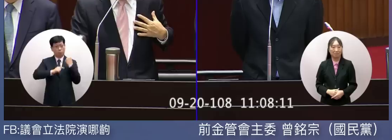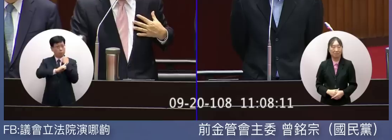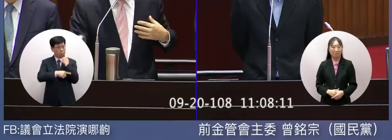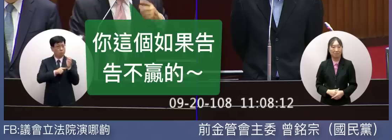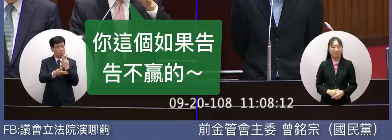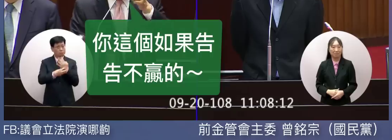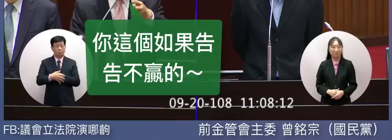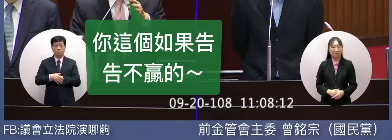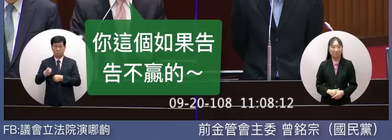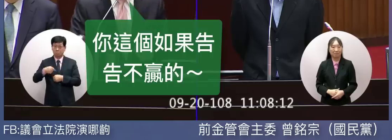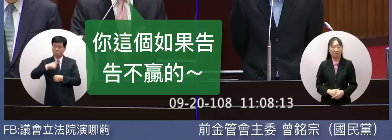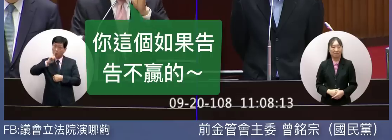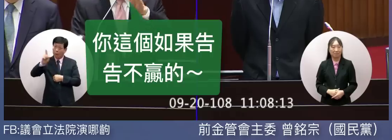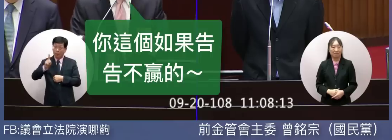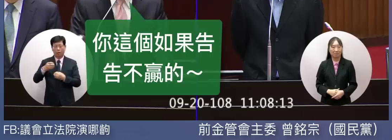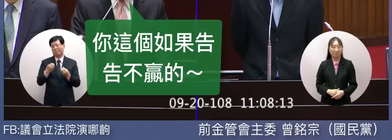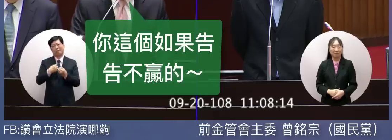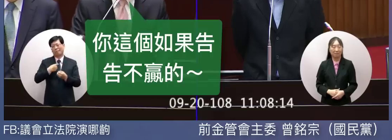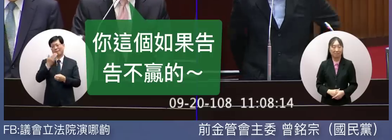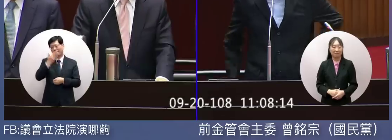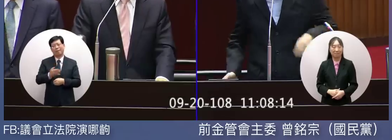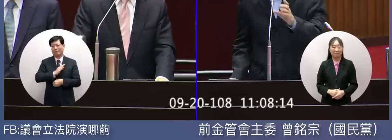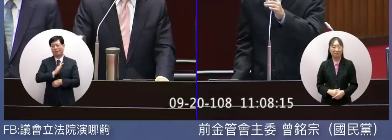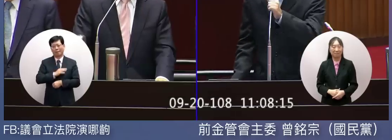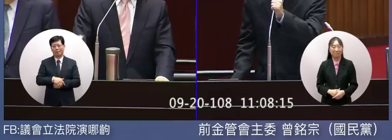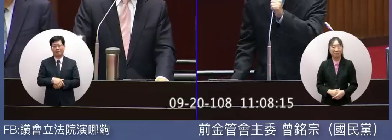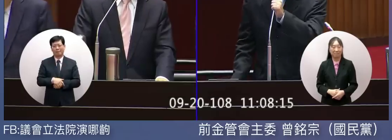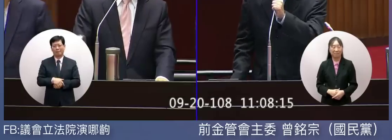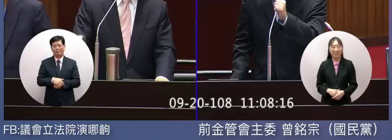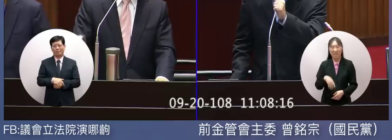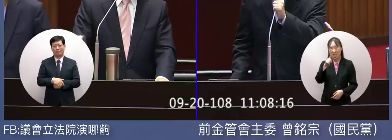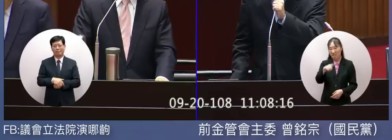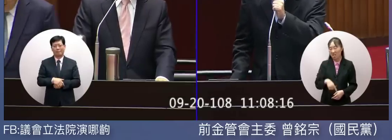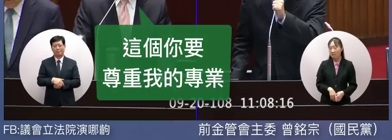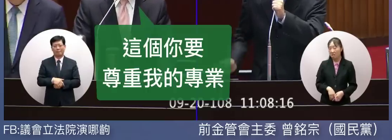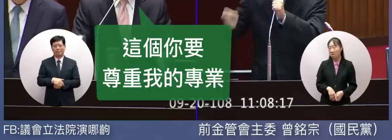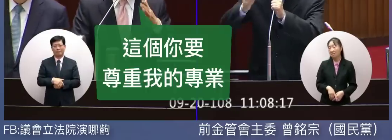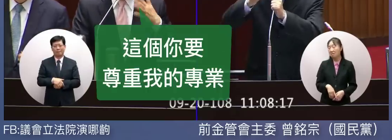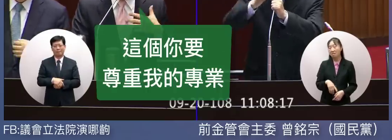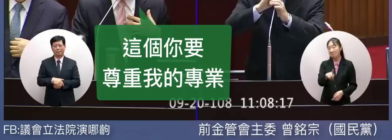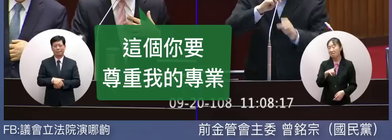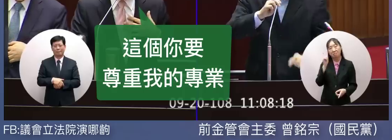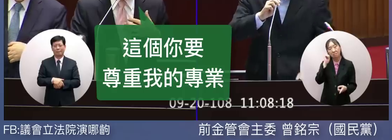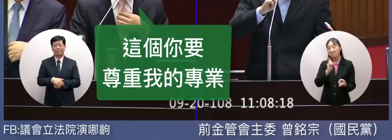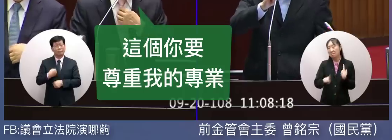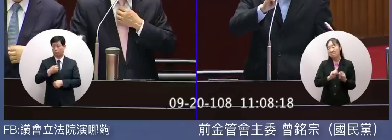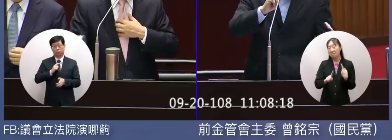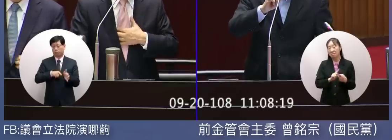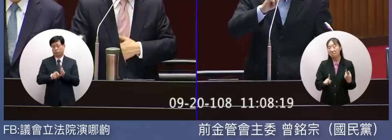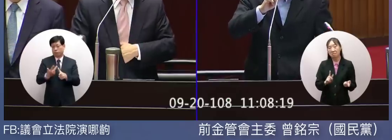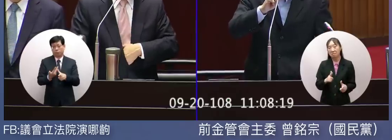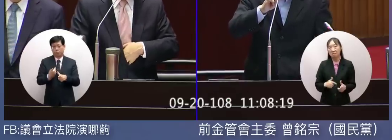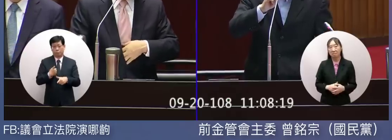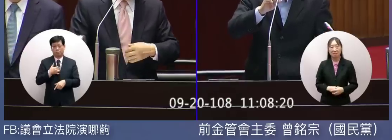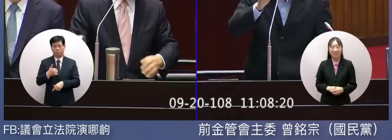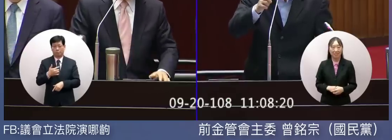律上的专业。你这个如果告不赢的了。 嘿，你太乐观了。 这个 你太乐观了，